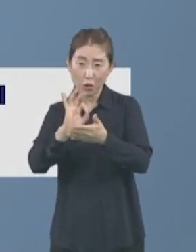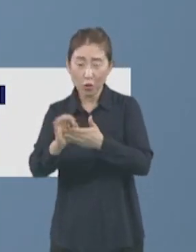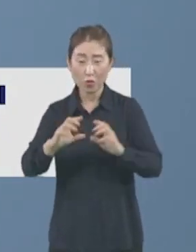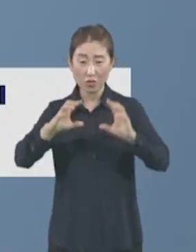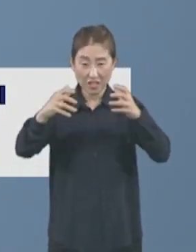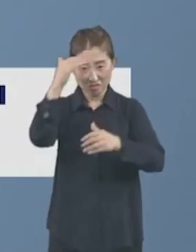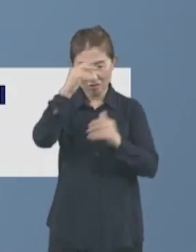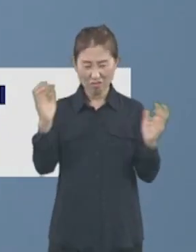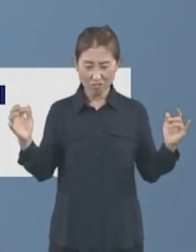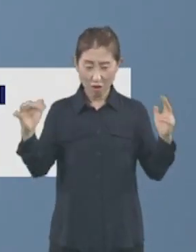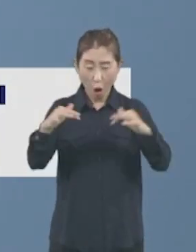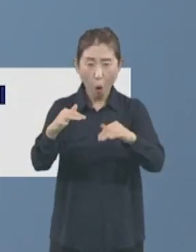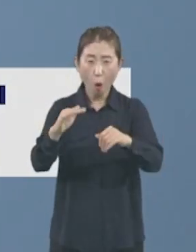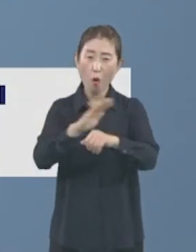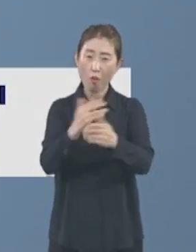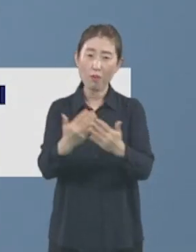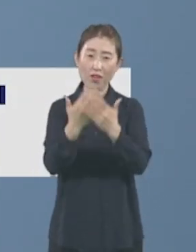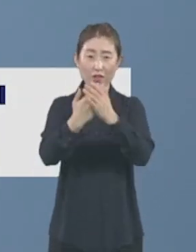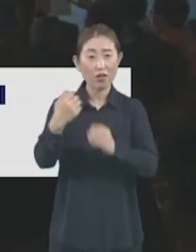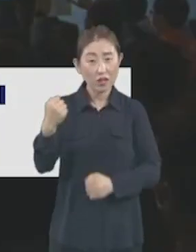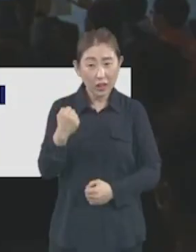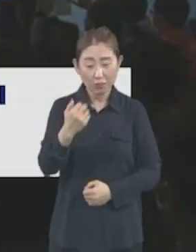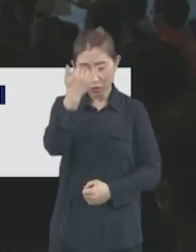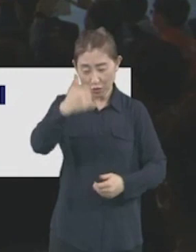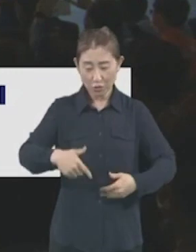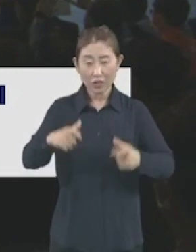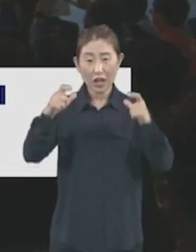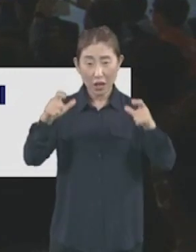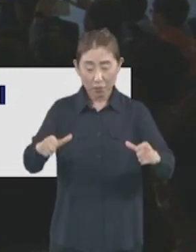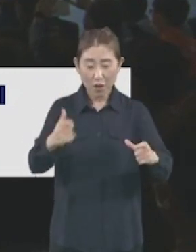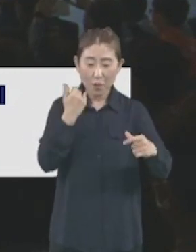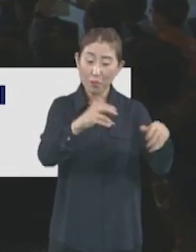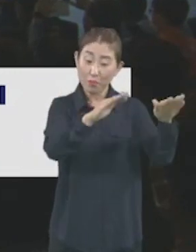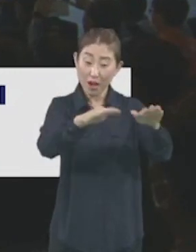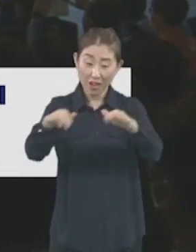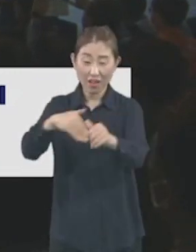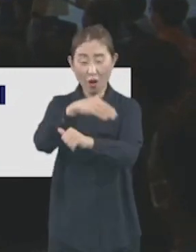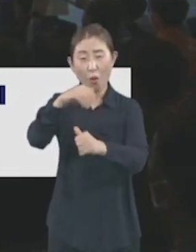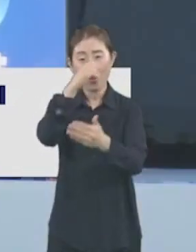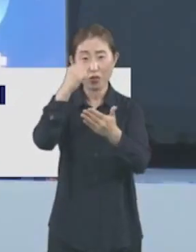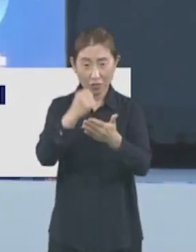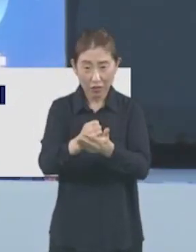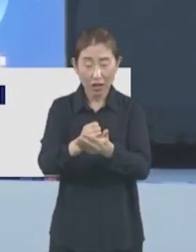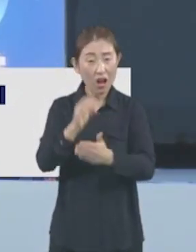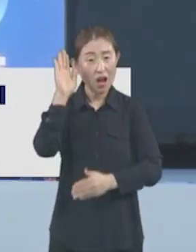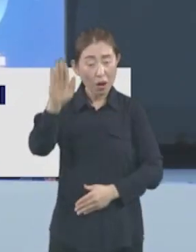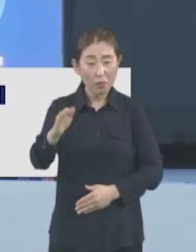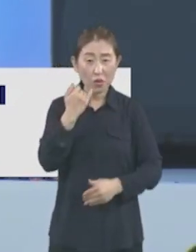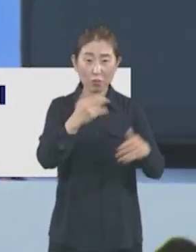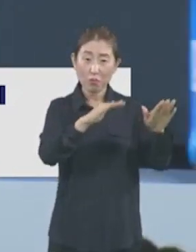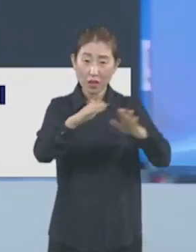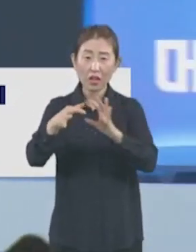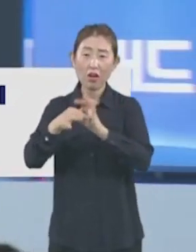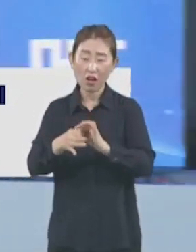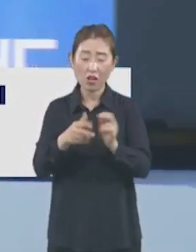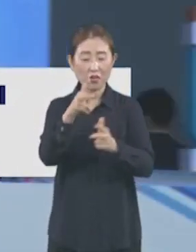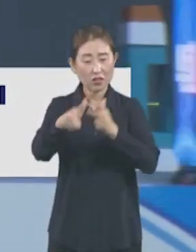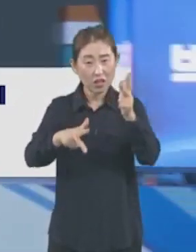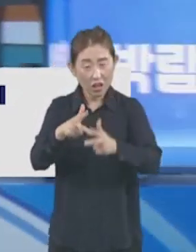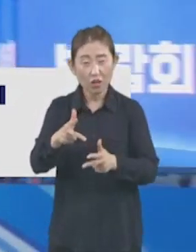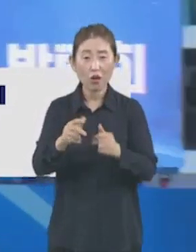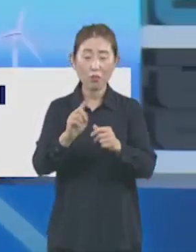세계적 관광 산업으로 성장시켰다며 충남은 환황의 해양 경제권의 중심으로 앞으로 해양 바이오